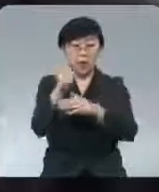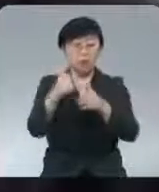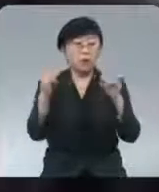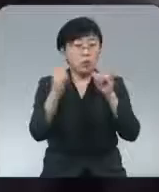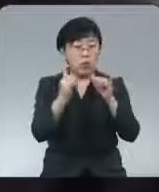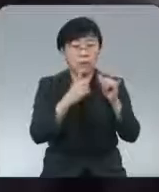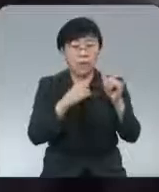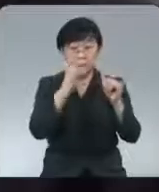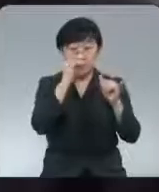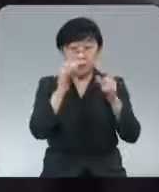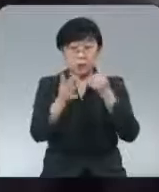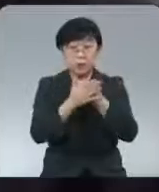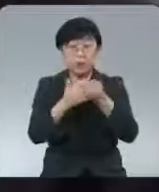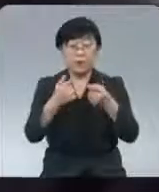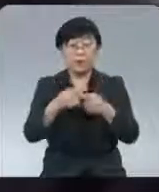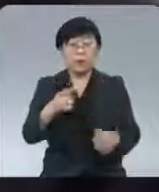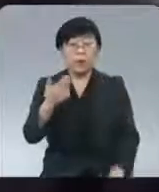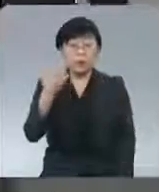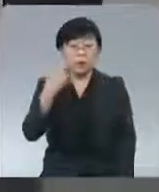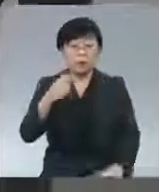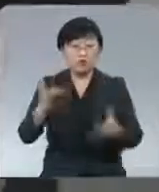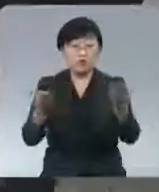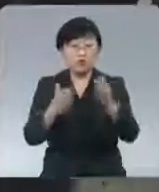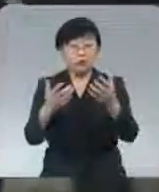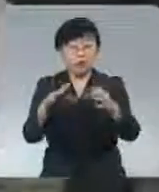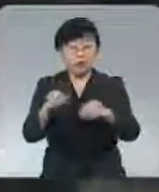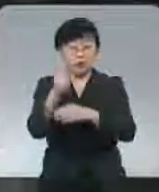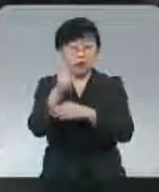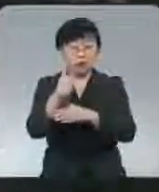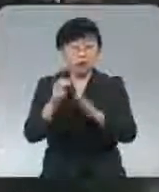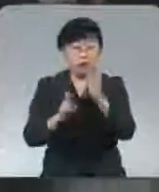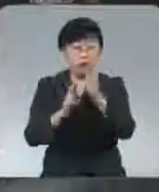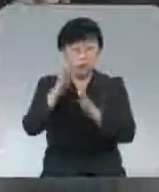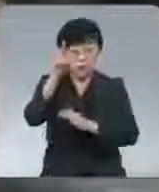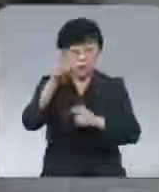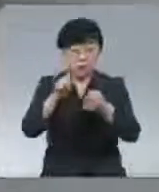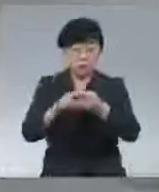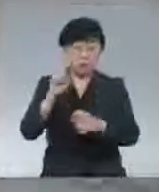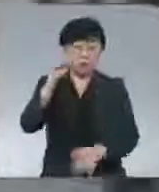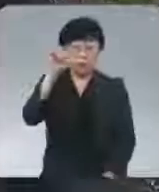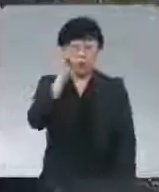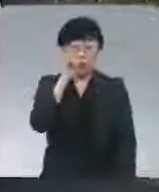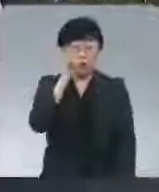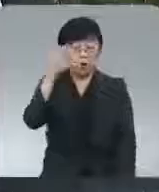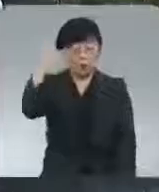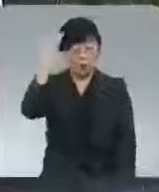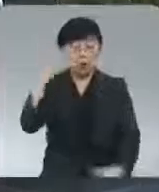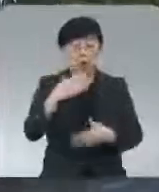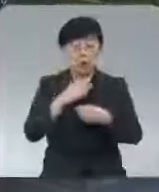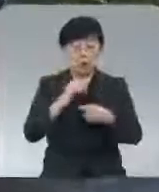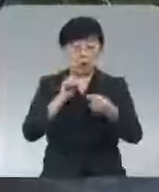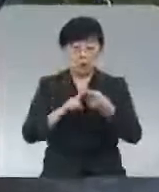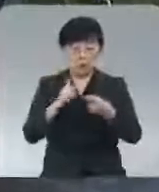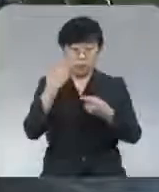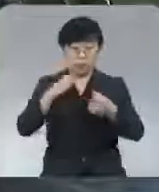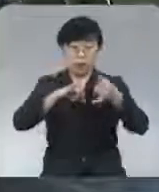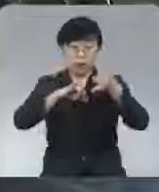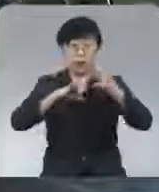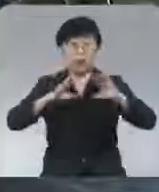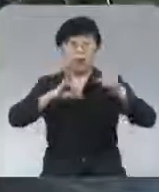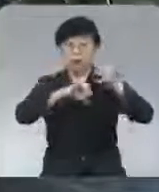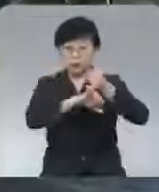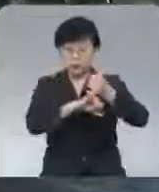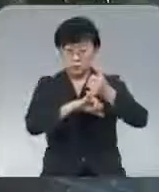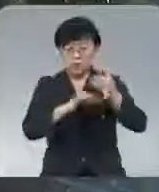miền Bắc Ngoại trưởng Mỹ Lincoln lên án vụ phóng tên lửa đạn đạo của Bắc Triều Tiên đã vi phạm nhiều nghị quyết của Hội đồng Bảo an Liên Hợp Quốc